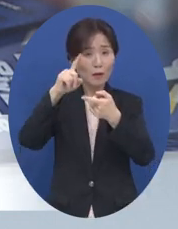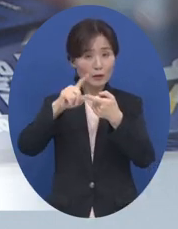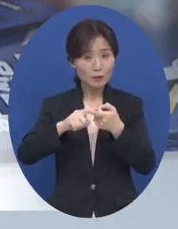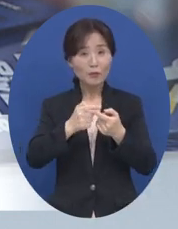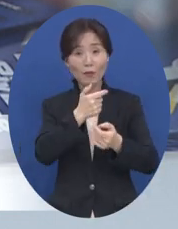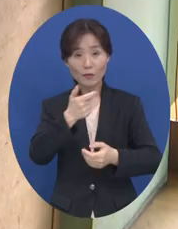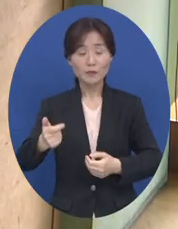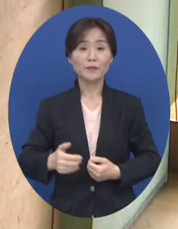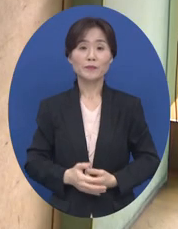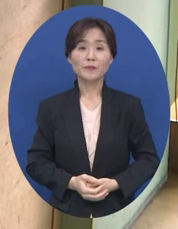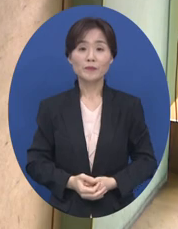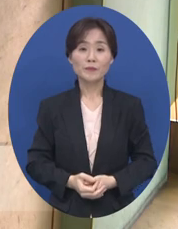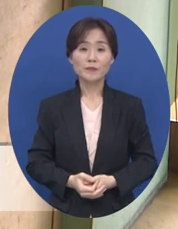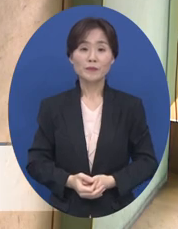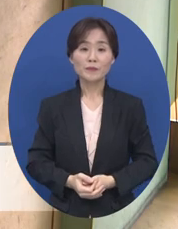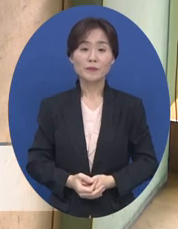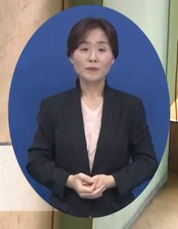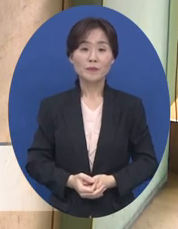나가봤습니다.